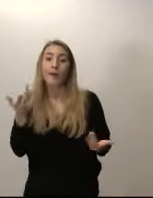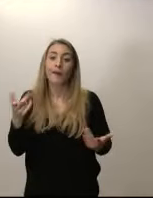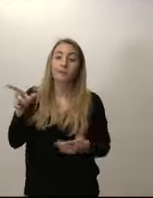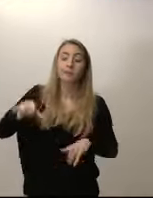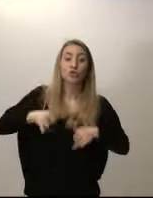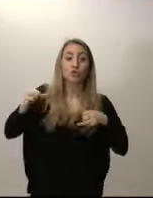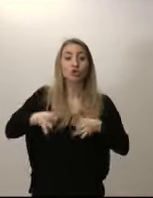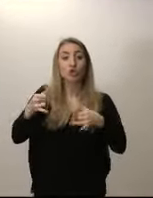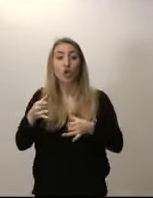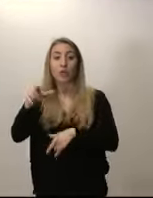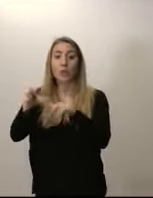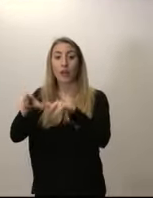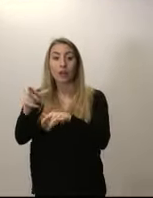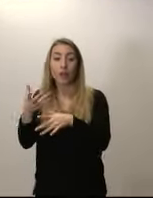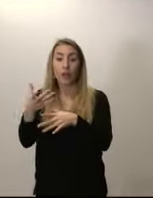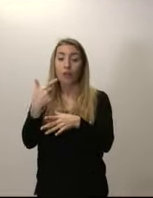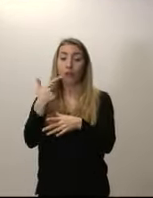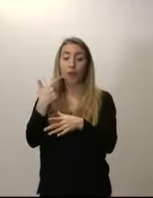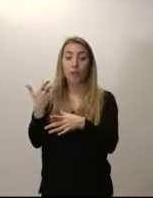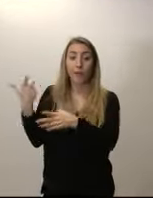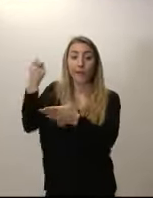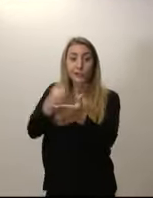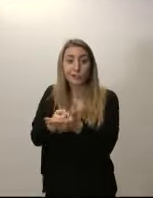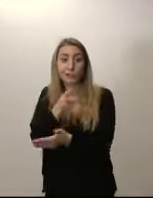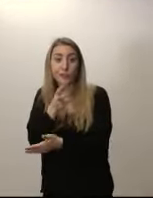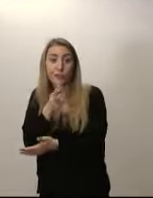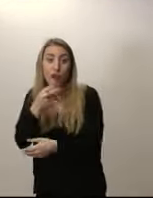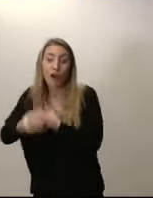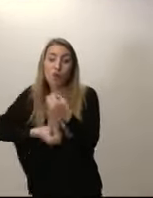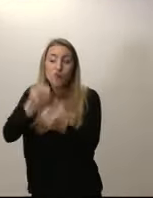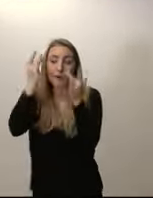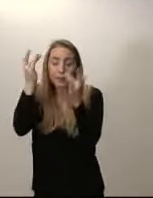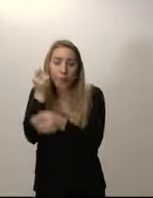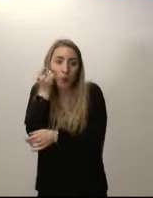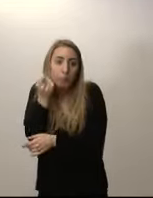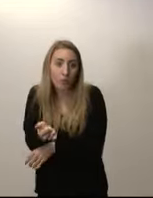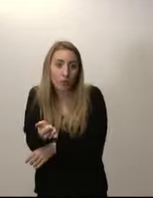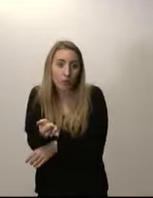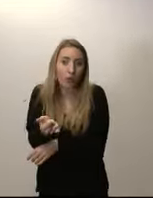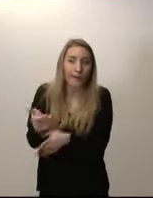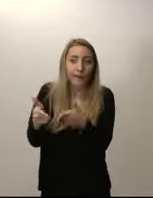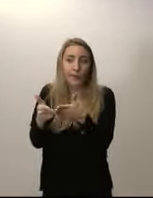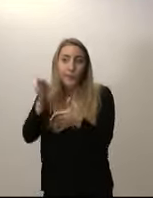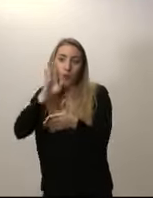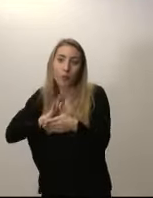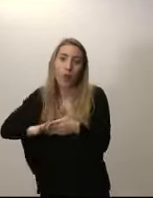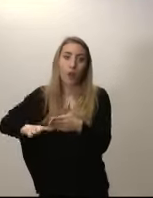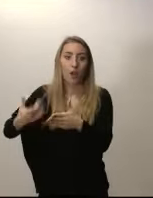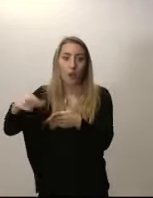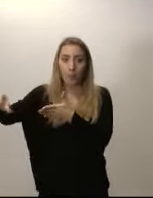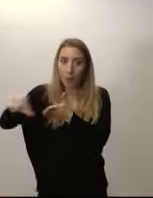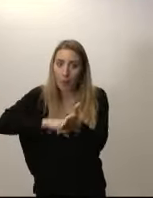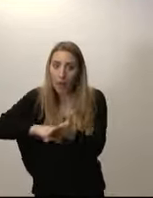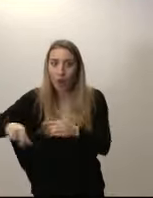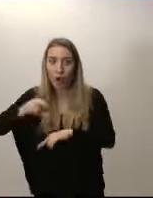qui s'installe, par exemple, ou même quelqu'un qui a un peu d'expérience, de de payer un loyer très élevé.